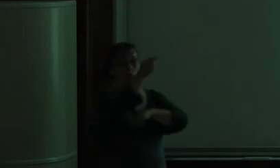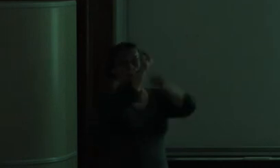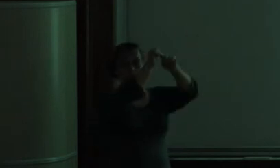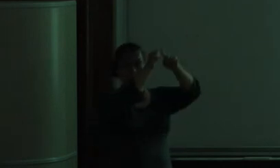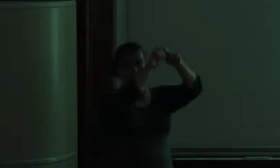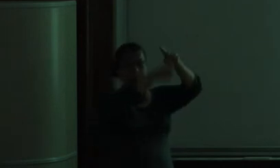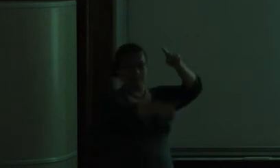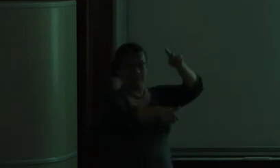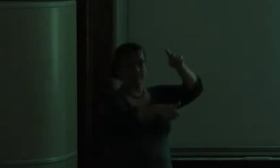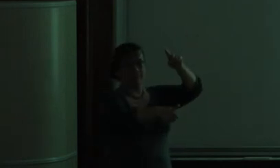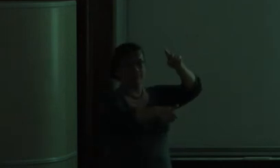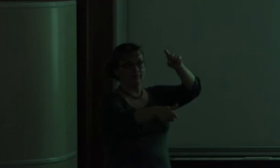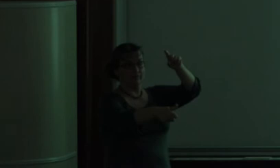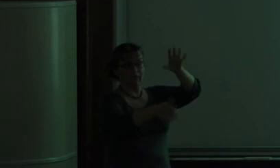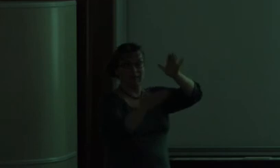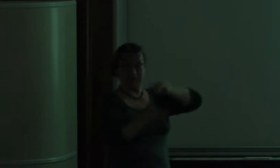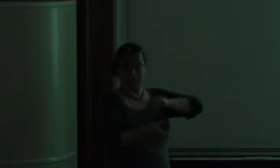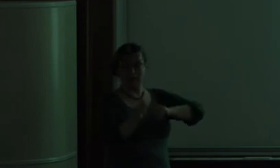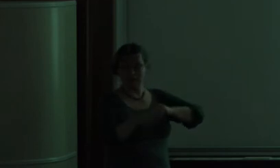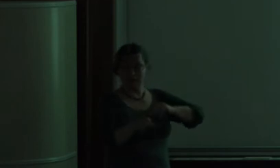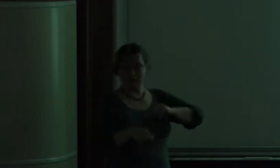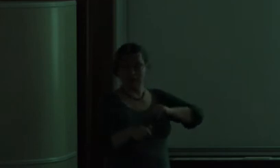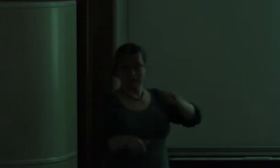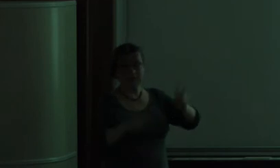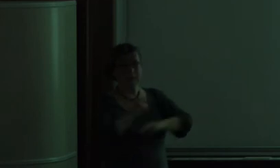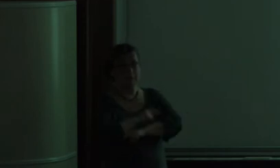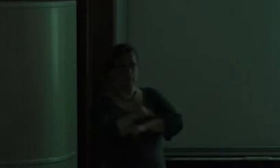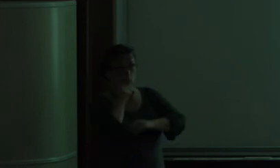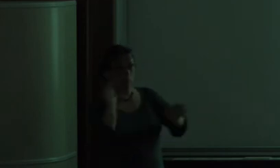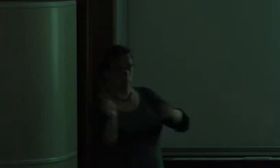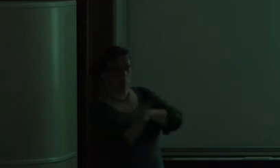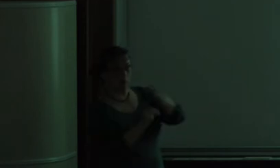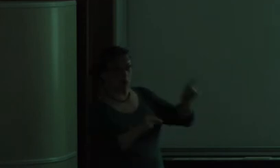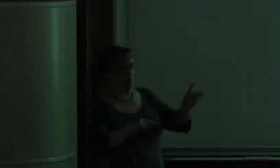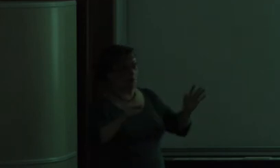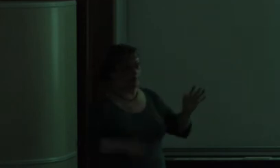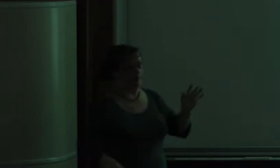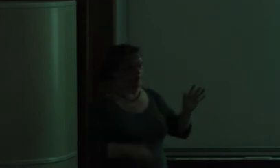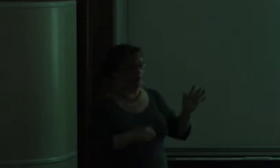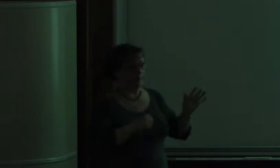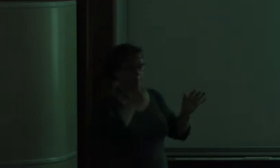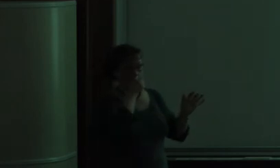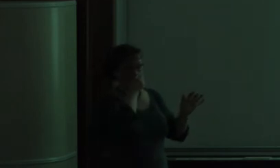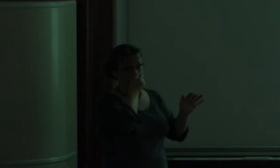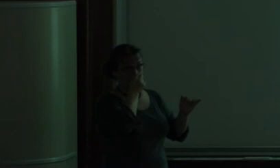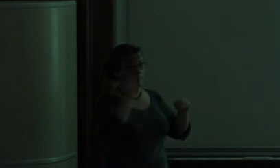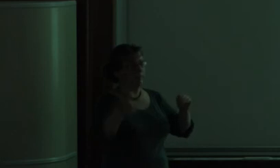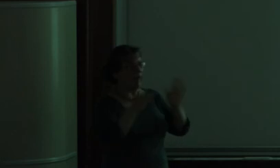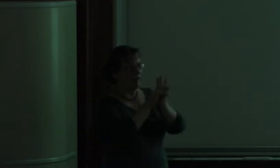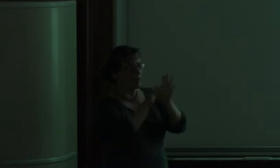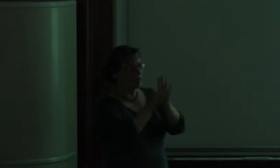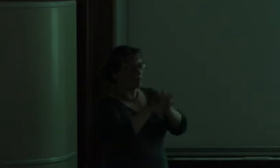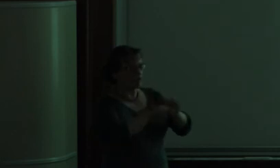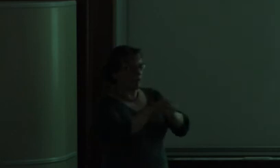yield. Et la magie, l'interpréteur Python, qu'est-ce qu'il fait? Il freeze complètement votre petite fonction